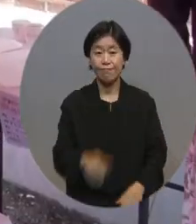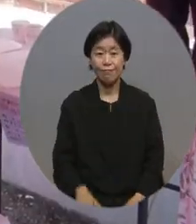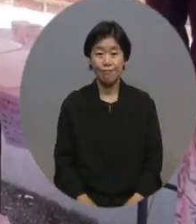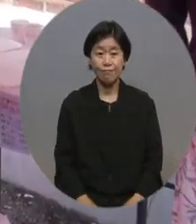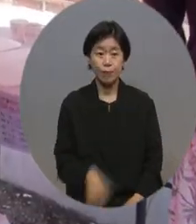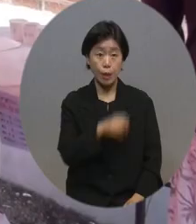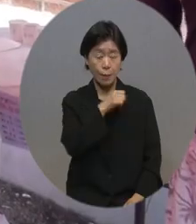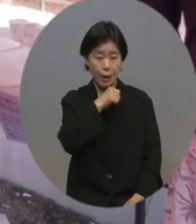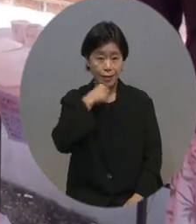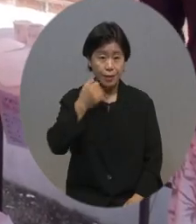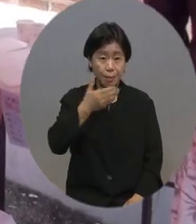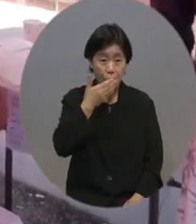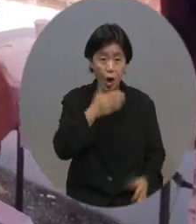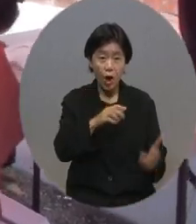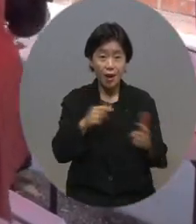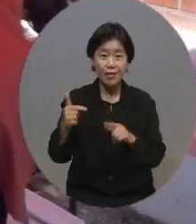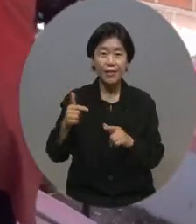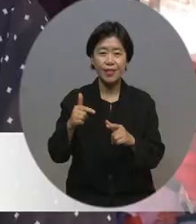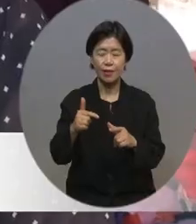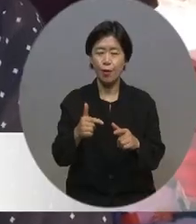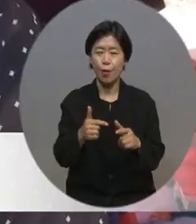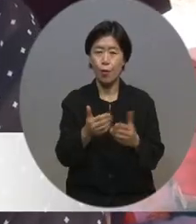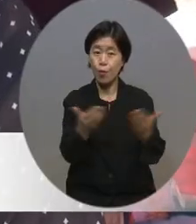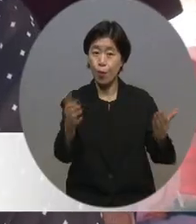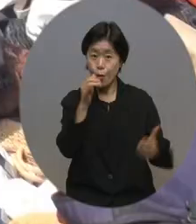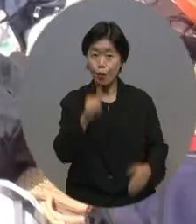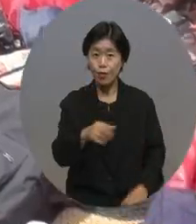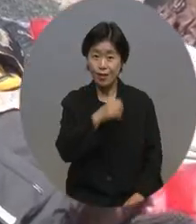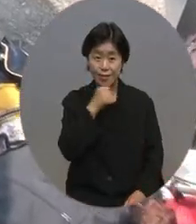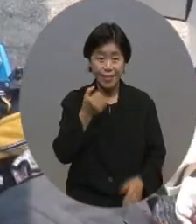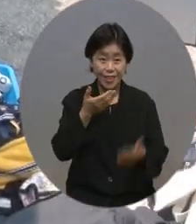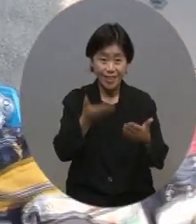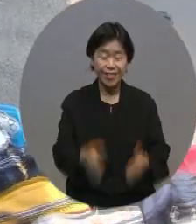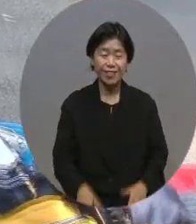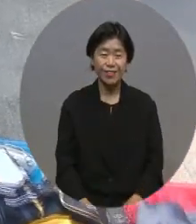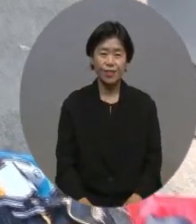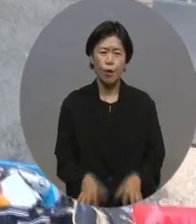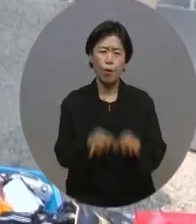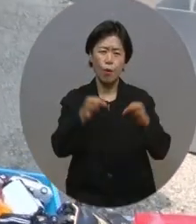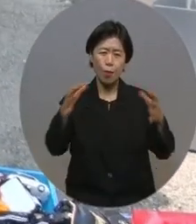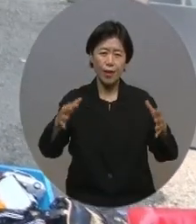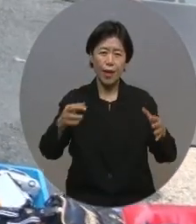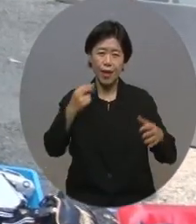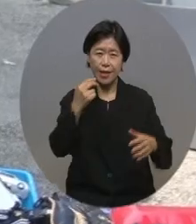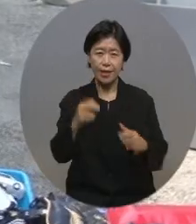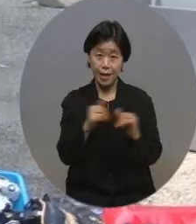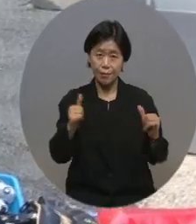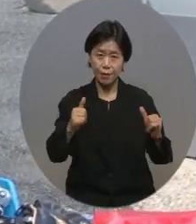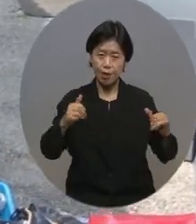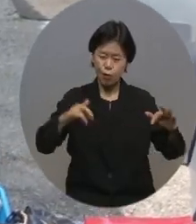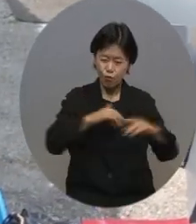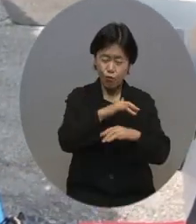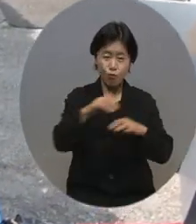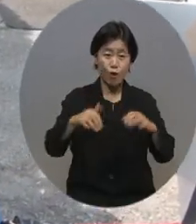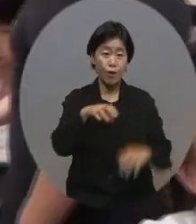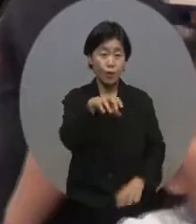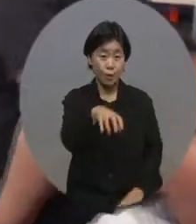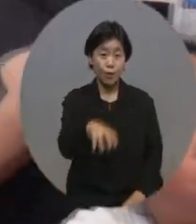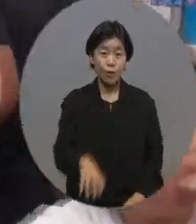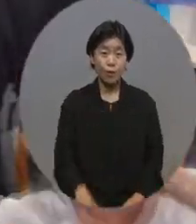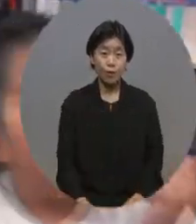맛있는 먹거리도 주민들을 기다립니다. 맛있게 드세요. 오랜만에 활기가 생겨난 작은 마을